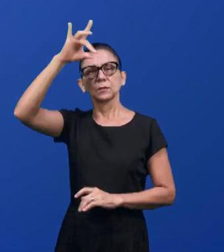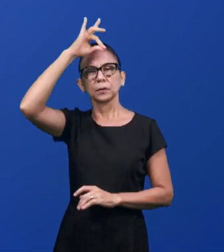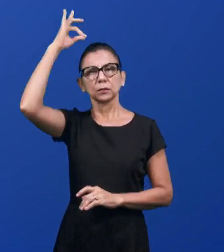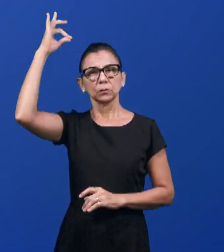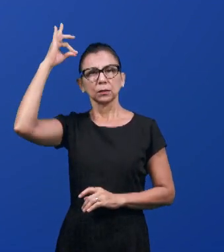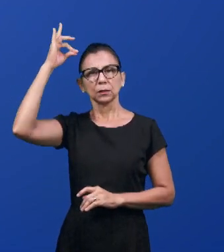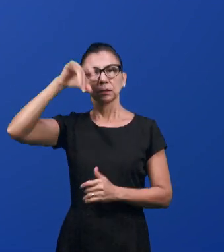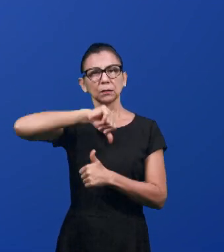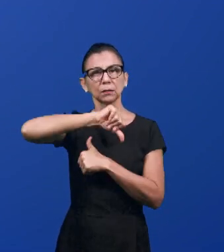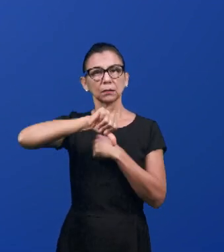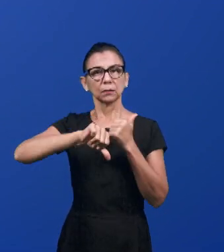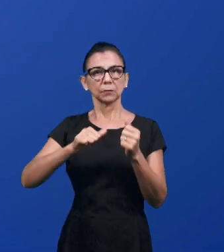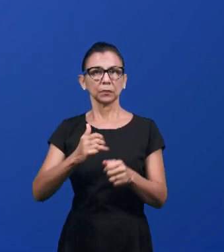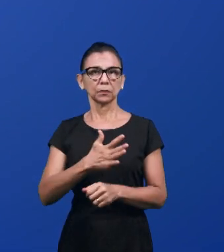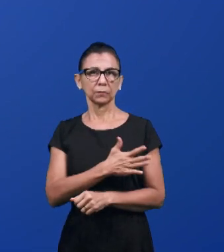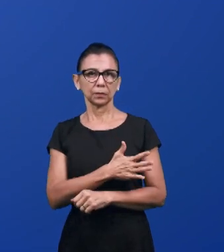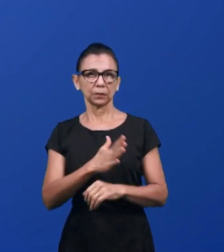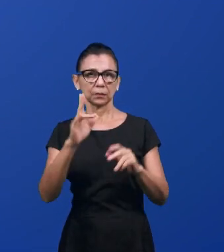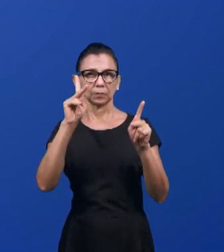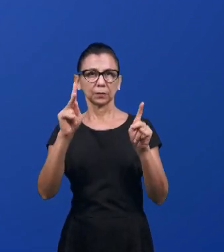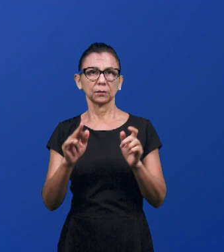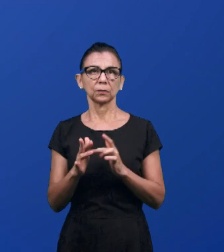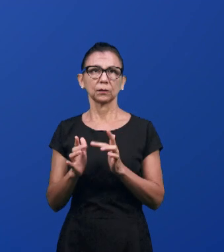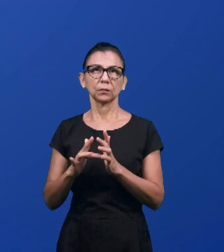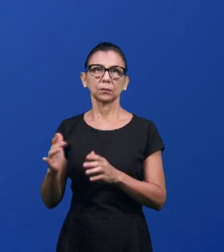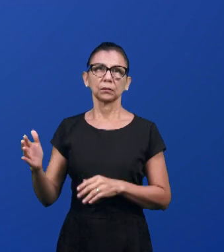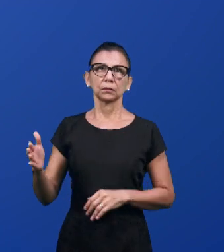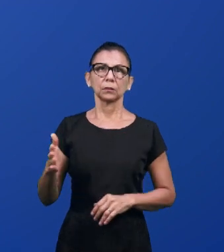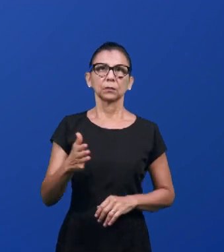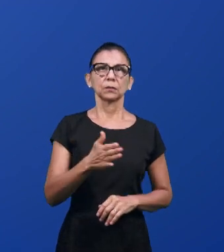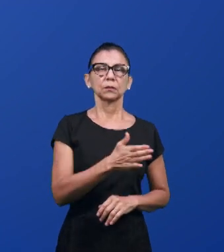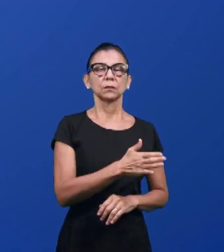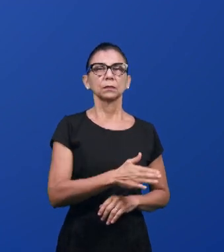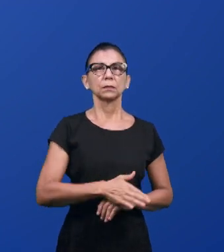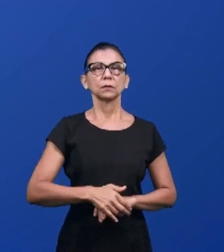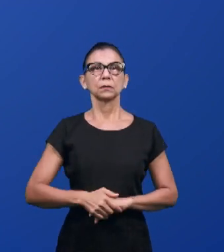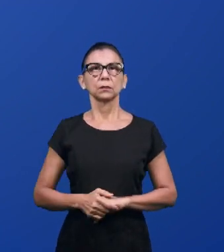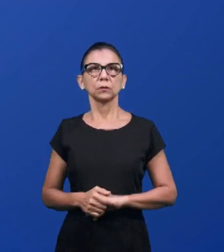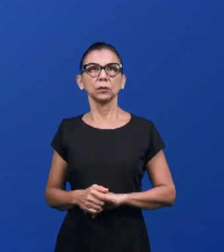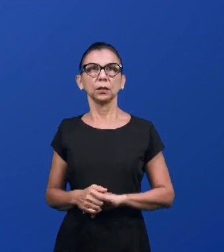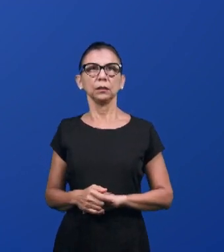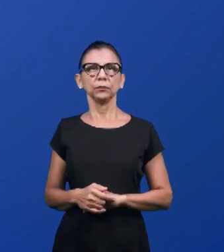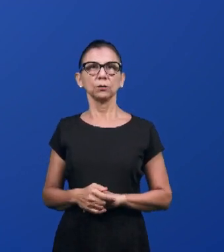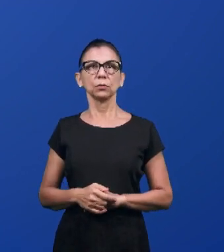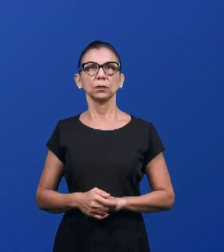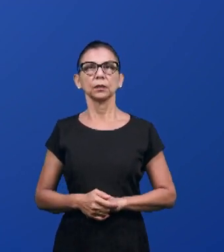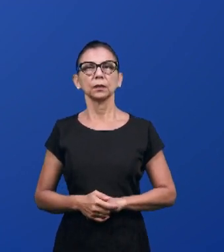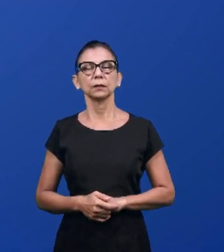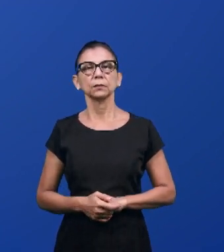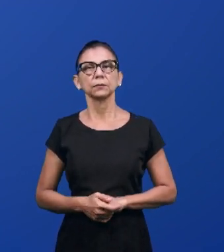vie. La paix du Seigneur Jésus, mes frères. Je vais répondre à la question numéro 7 de l'EBD.